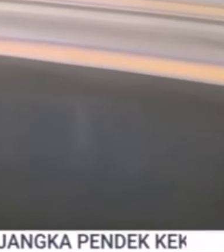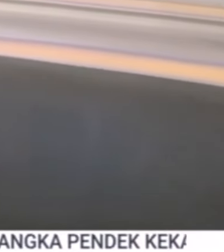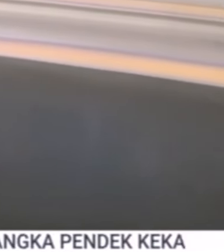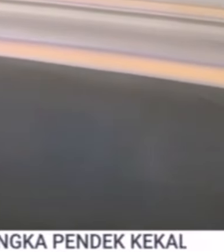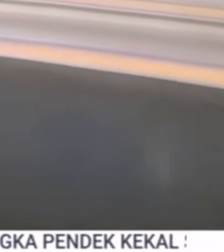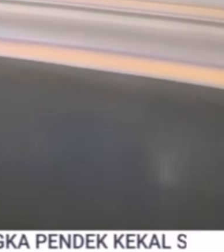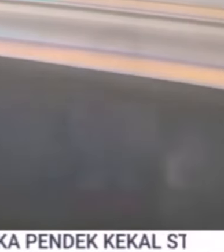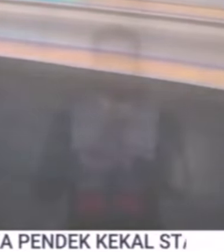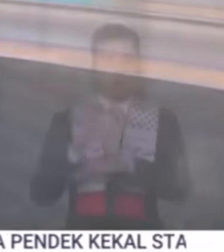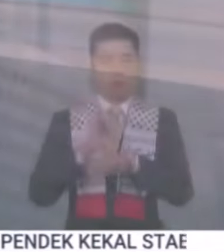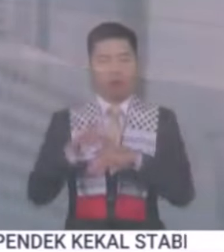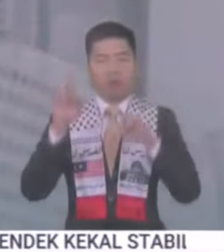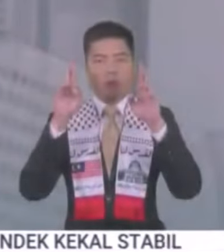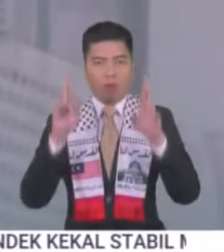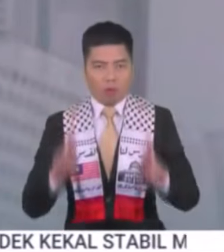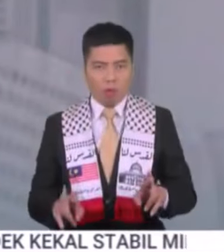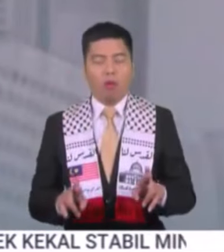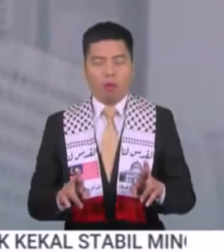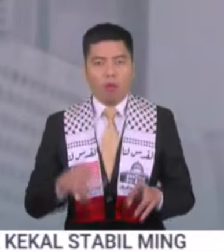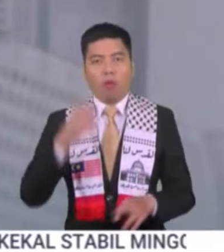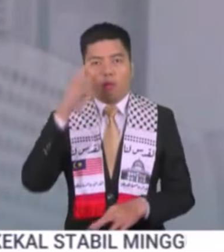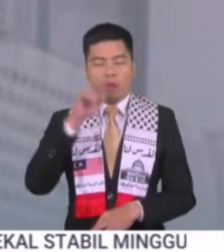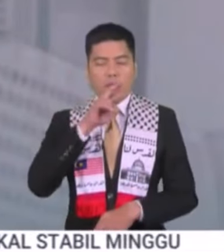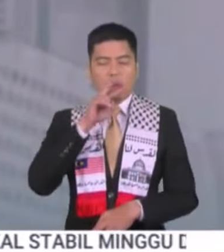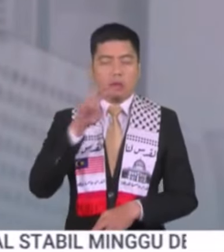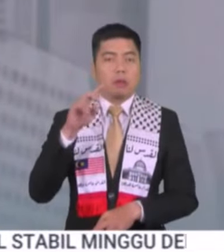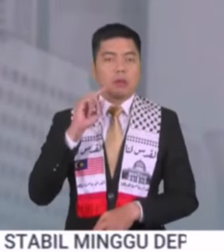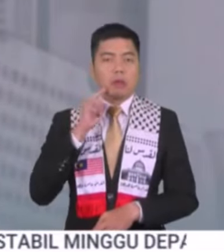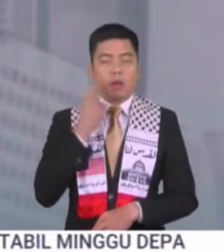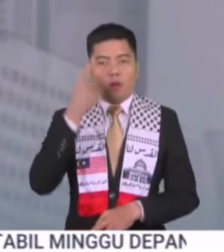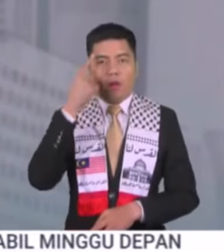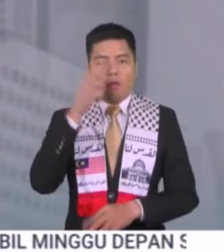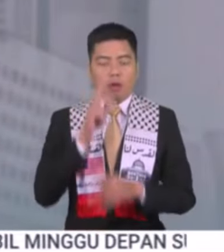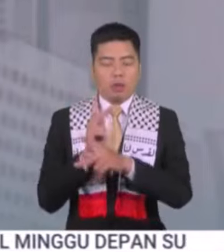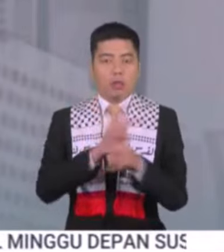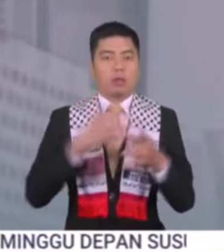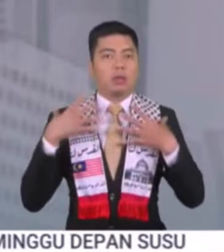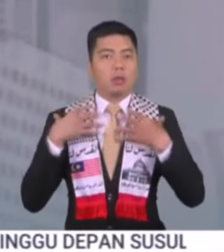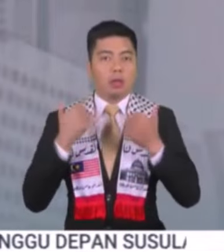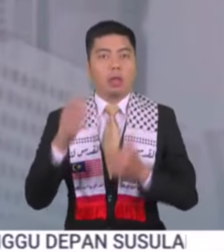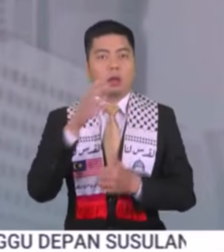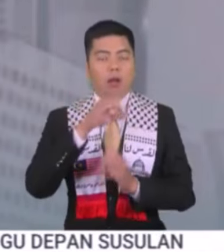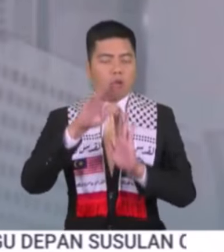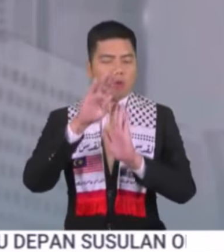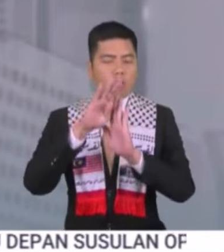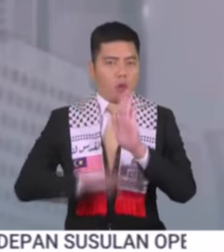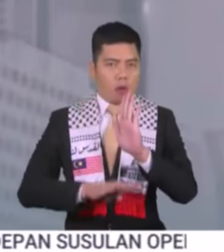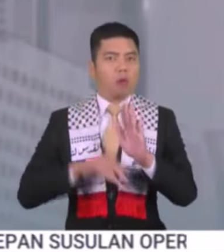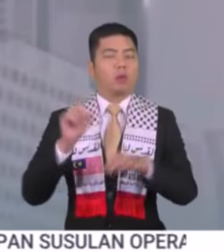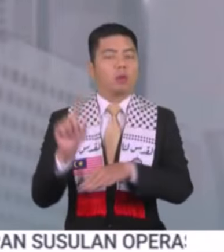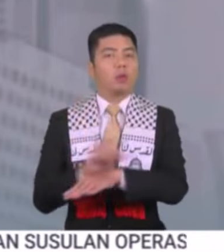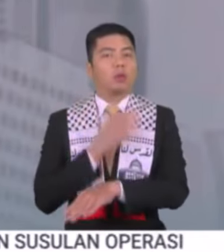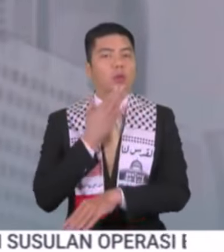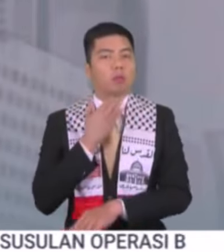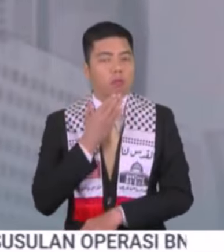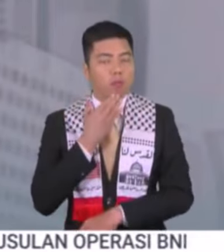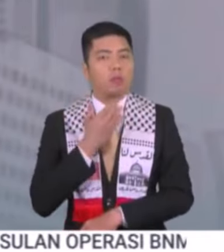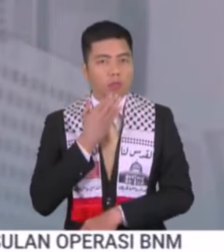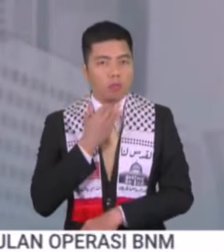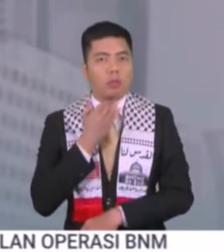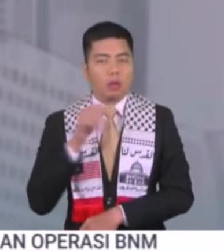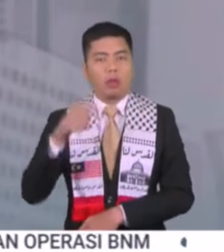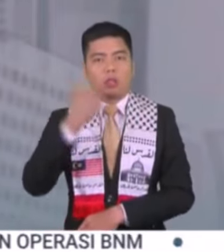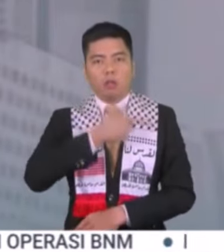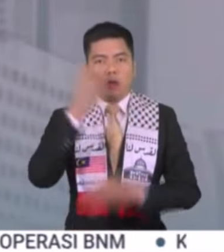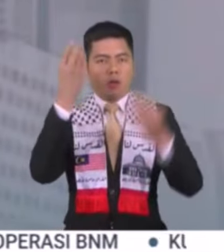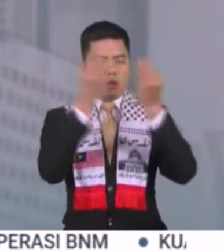Perdana Menteri mengingatkan rakyat untuk mengambil serius berkenaan penjagaan kesihatan dan mengurangkan pengambilan gula.